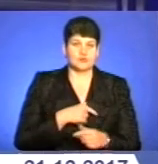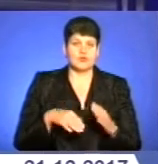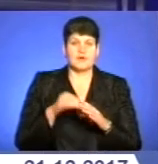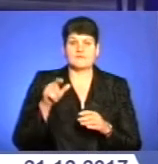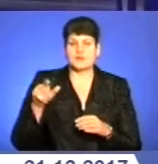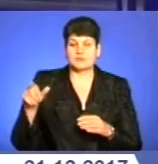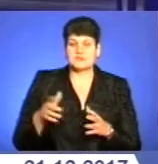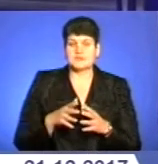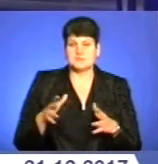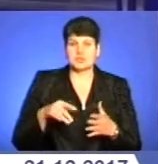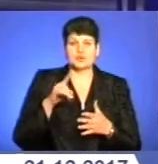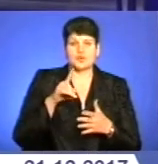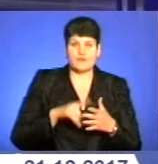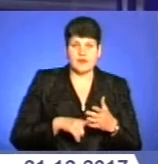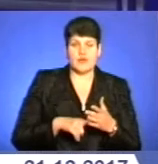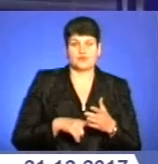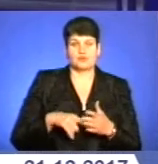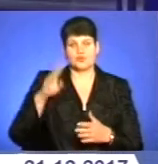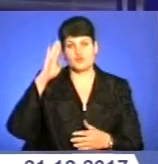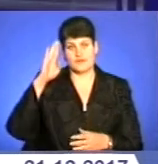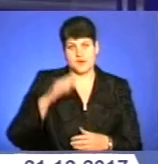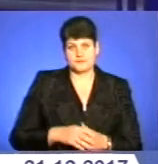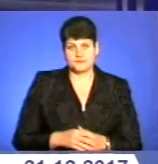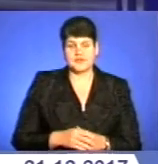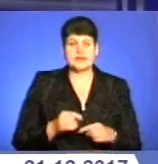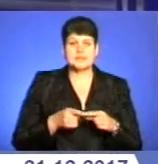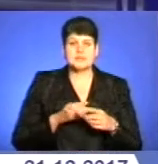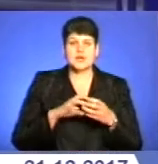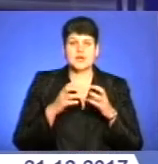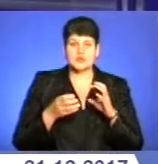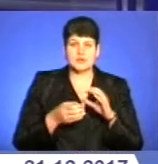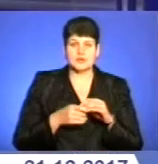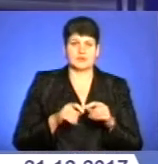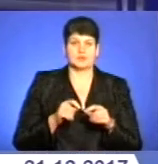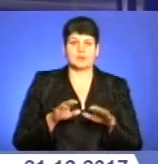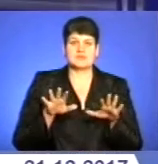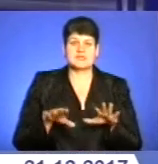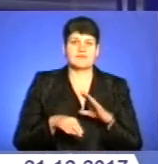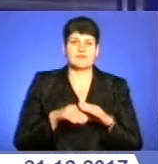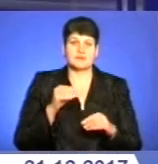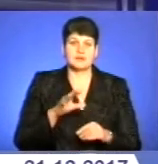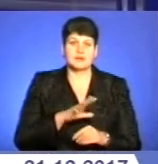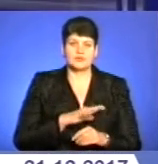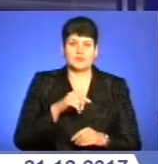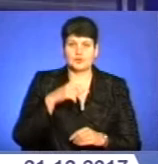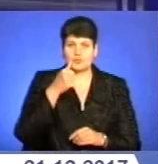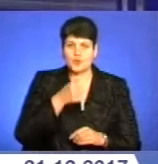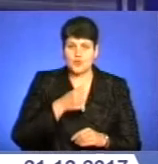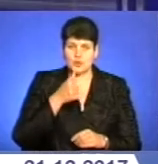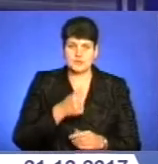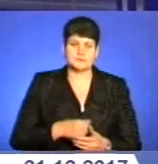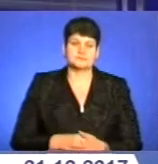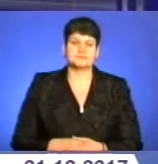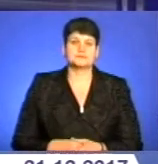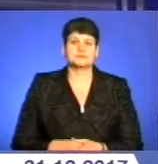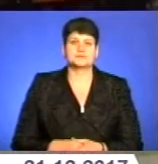перевагу надають кандидатам-чоловікам. Такі результати гендерного моніторингу місцевих виборів, які відбулися цього року. Детальніше у